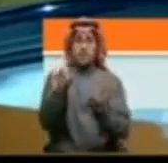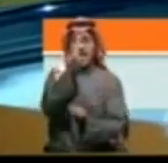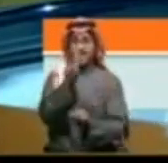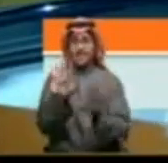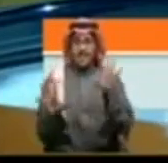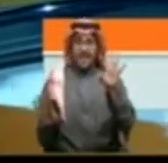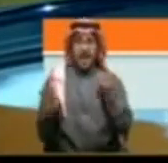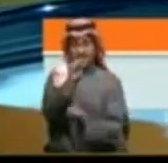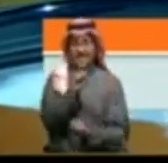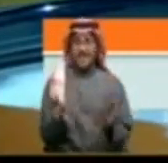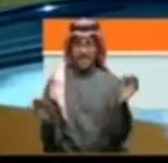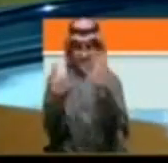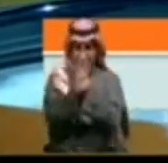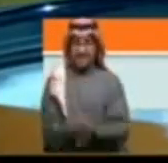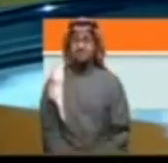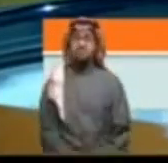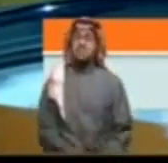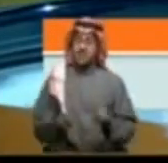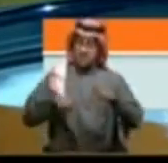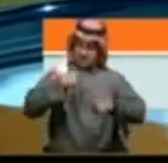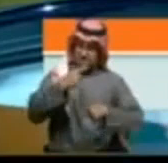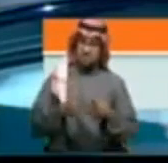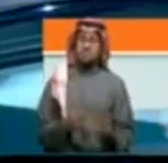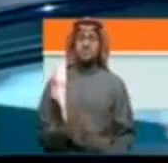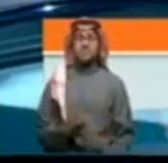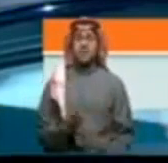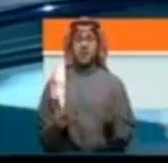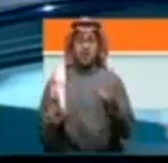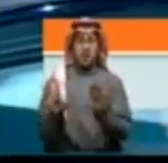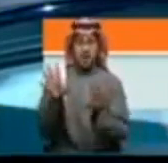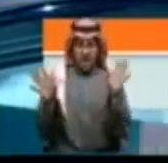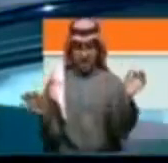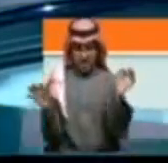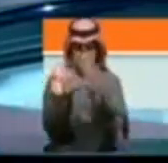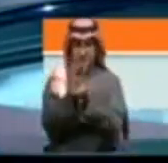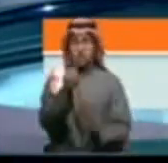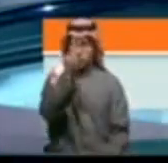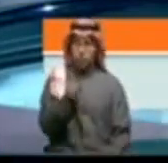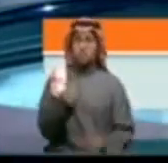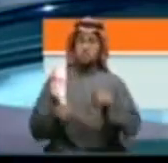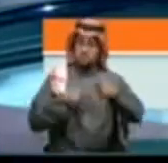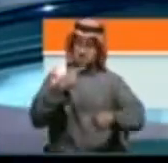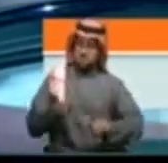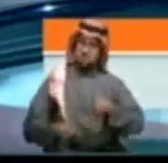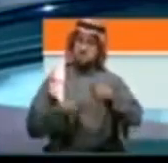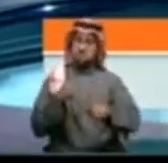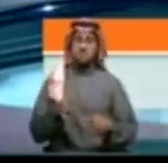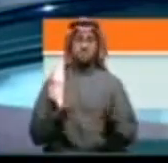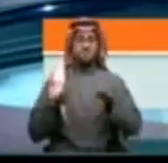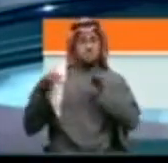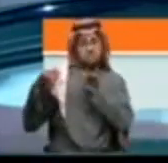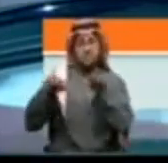التوالي. نعم سمر، وتحظى أجنحة الجهات المشاركة بإقبال كبير من زوار المهرجان